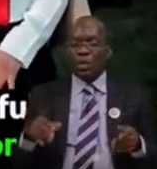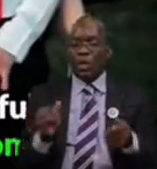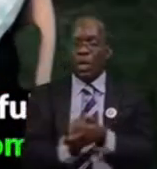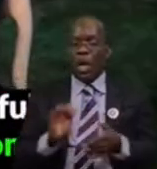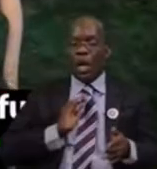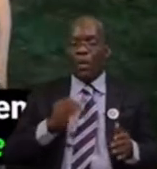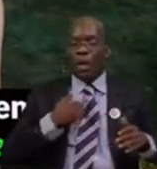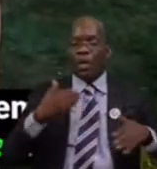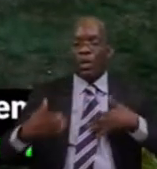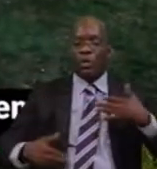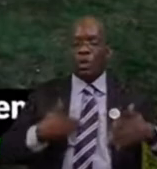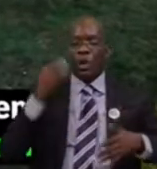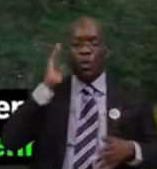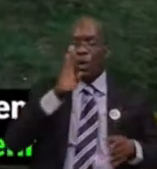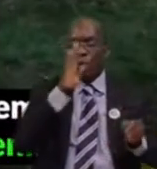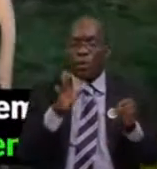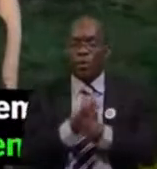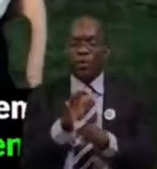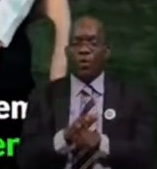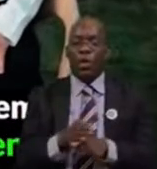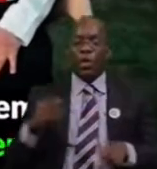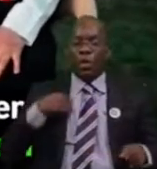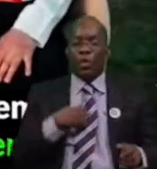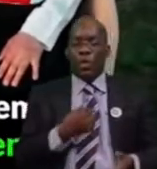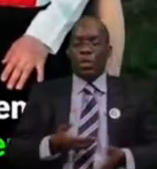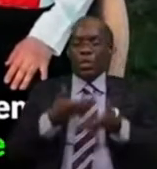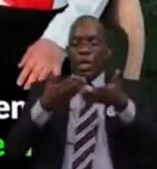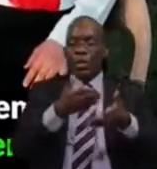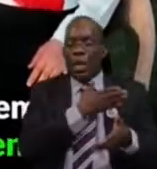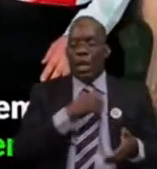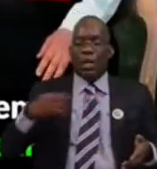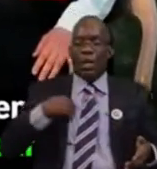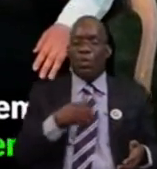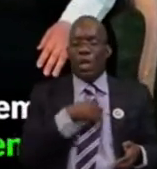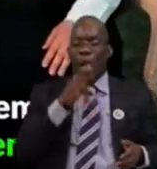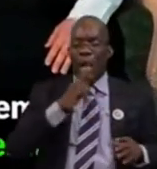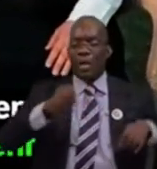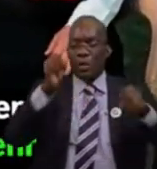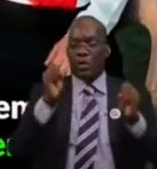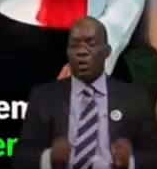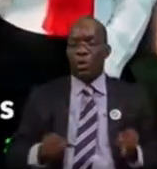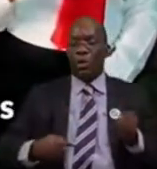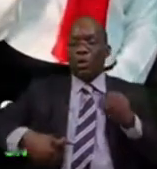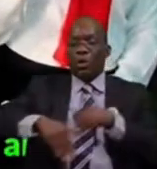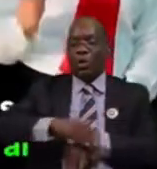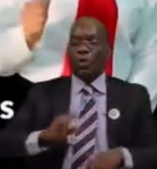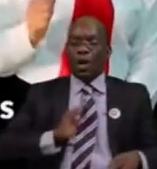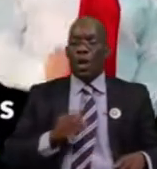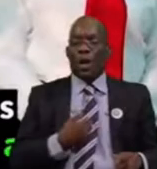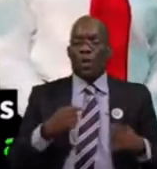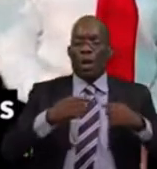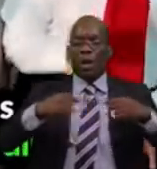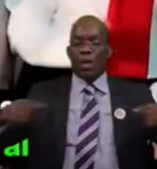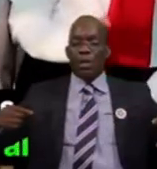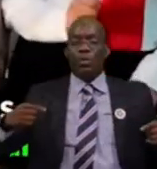فرحنا. نهتف ونقوى على أعدائنا